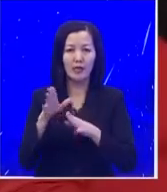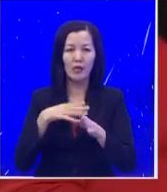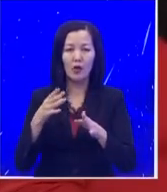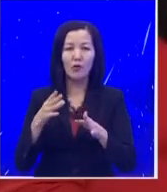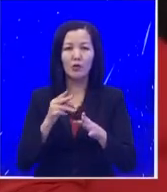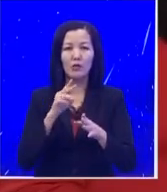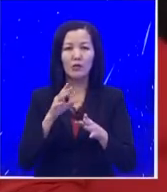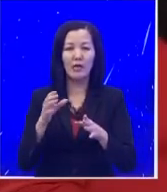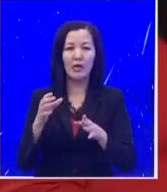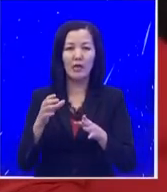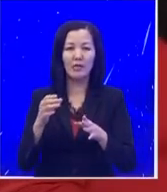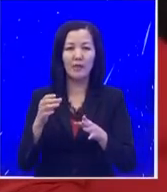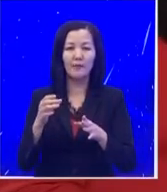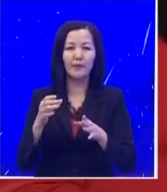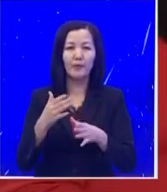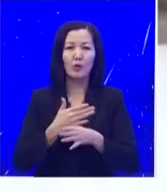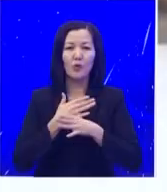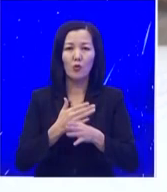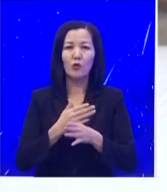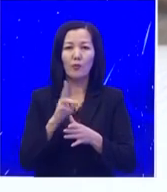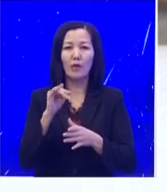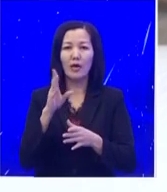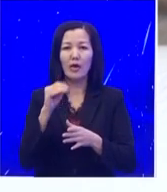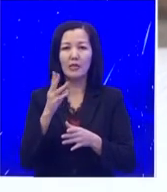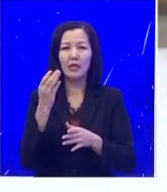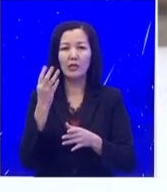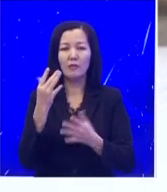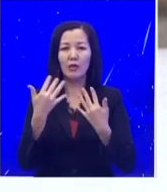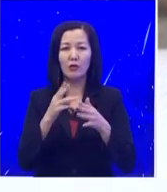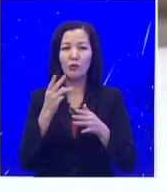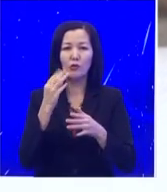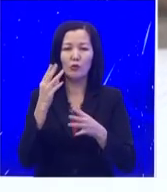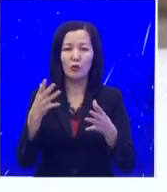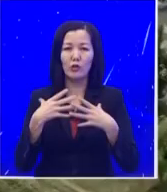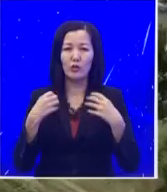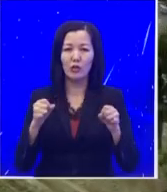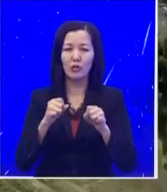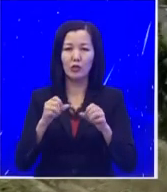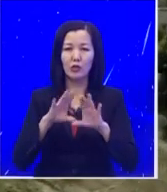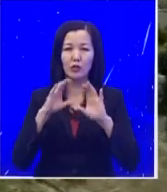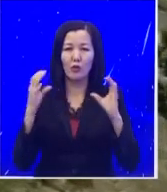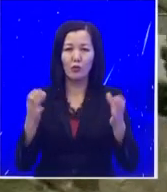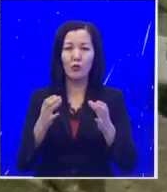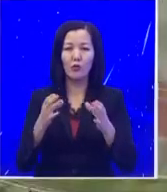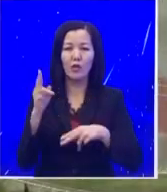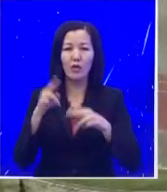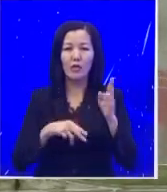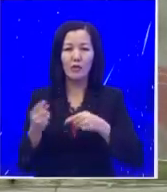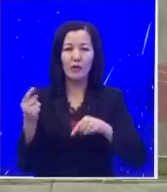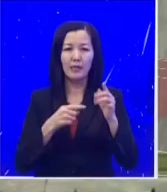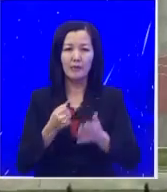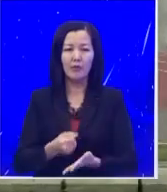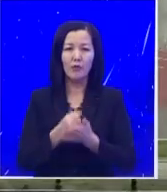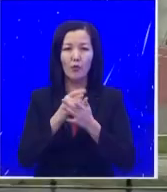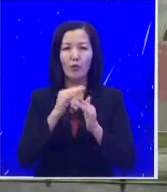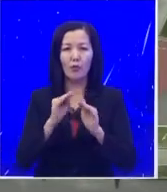Оның ішінде меценаттардың қолдауымен Қарасай ауданы Шамалған ауылында үш қоңыр дене шынықтыру сауықтыру кешені салынып, кәсіпкерлердің қолдауымен